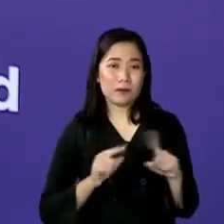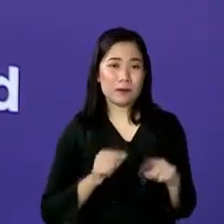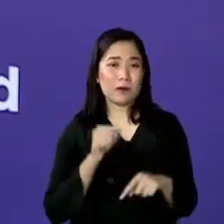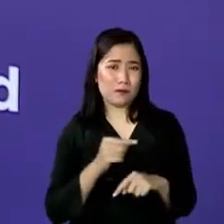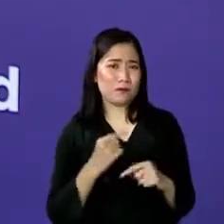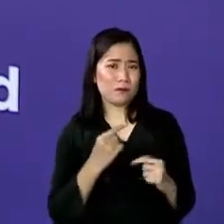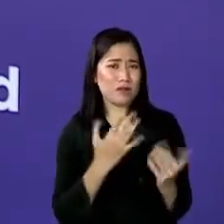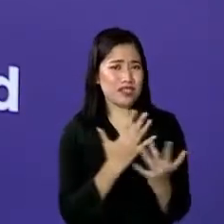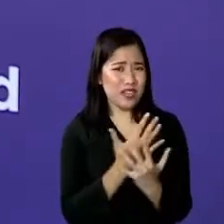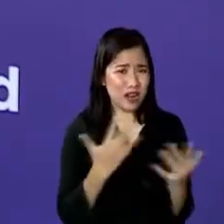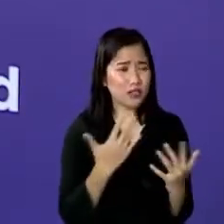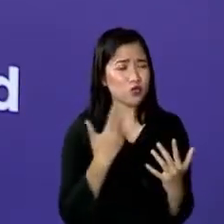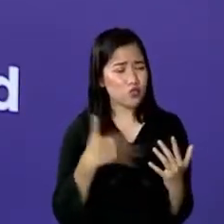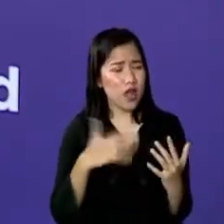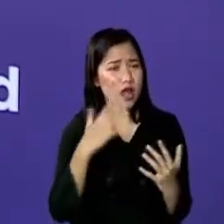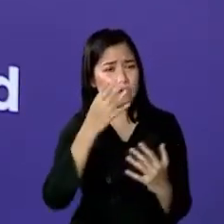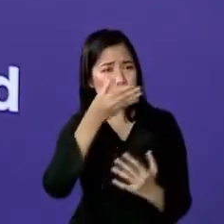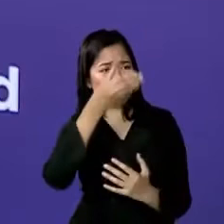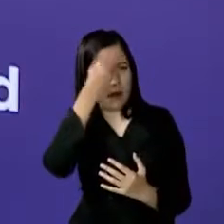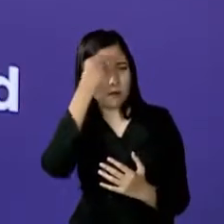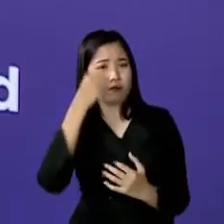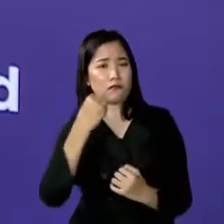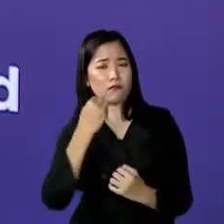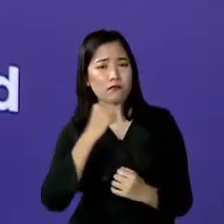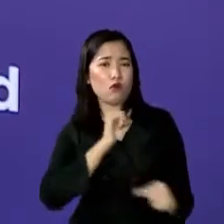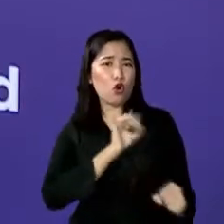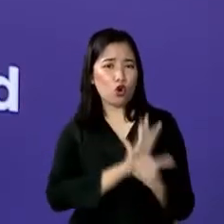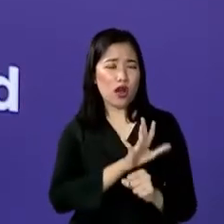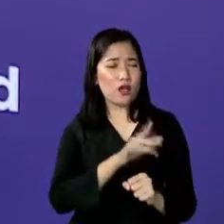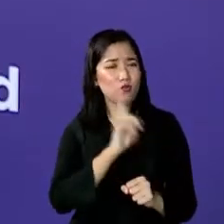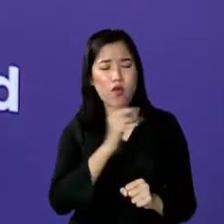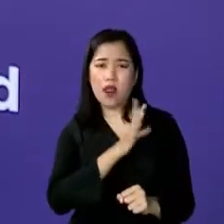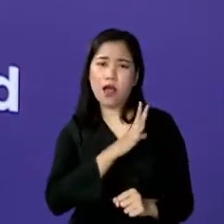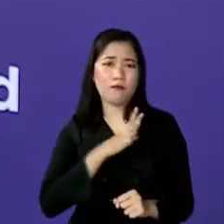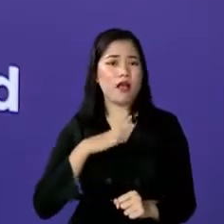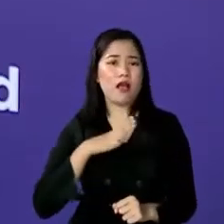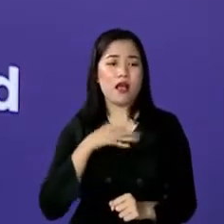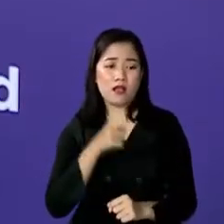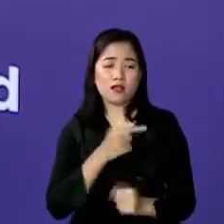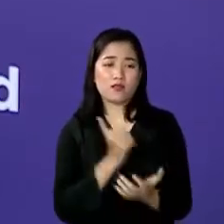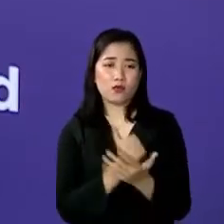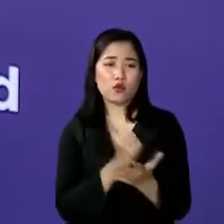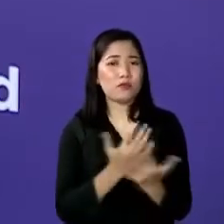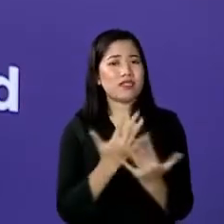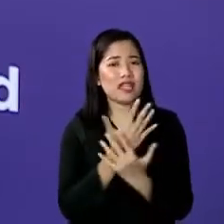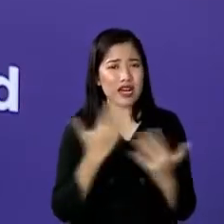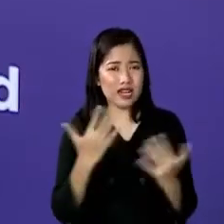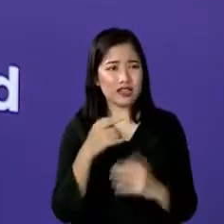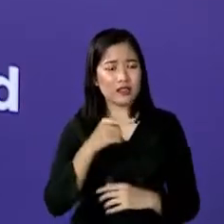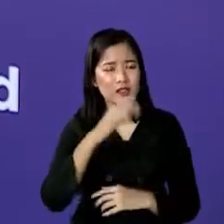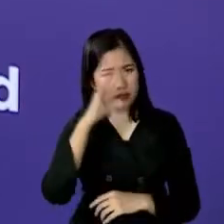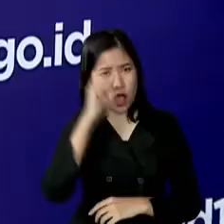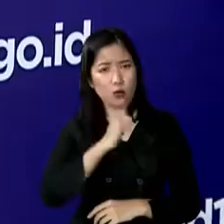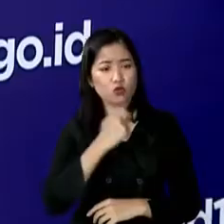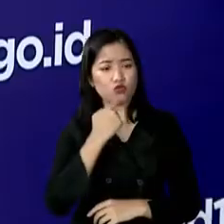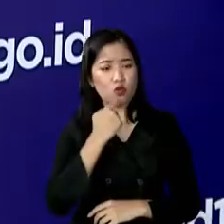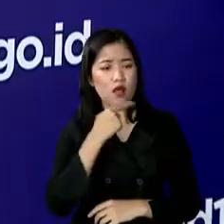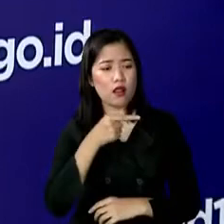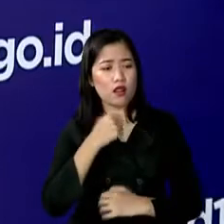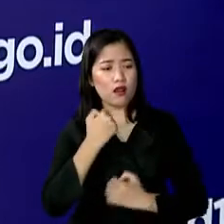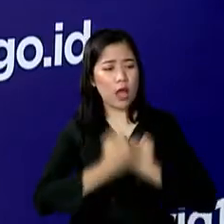itu sudah terpapar cukup lama dan cukup banyak dan masyarakat sendiri juga sudah tahu sebenarnya apa yang di harus dilakukan